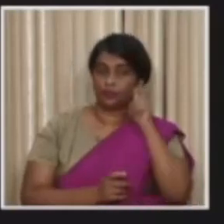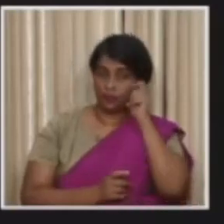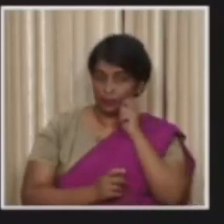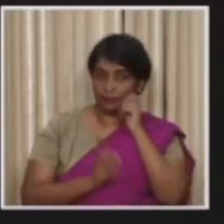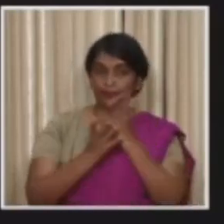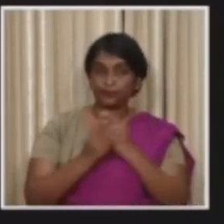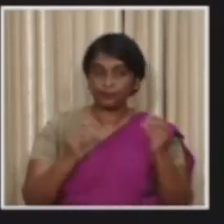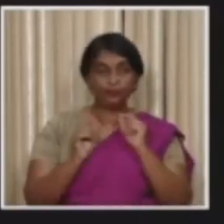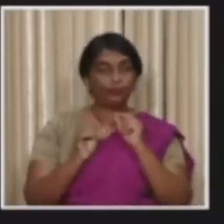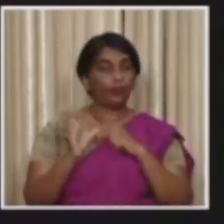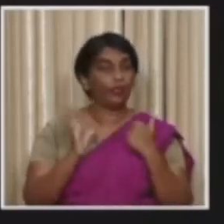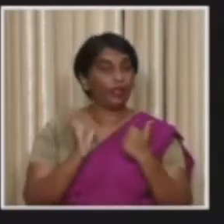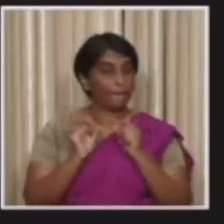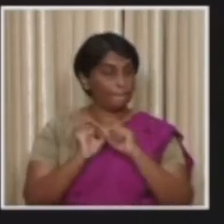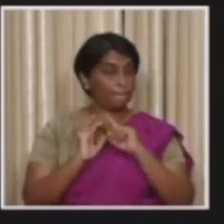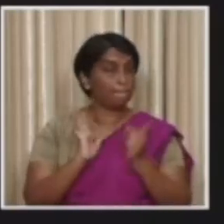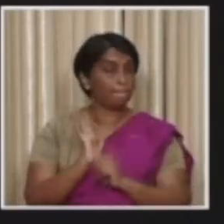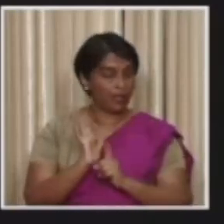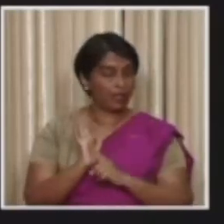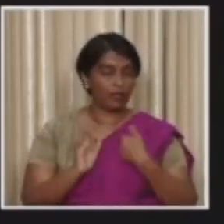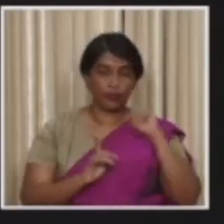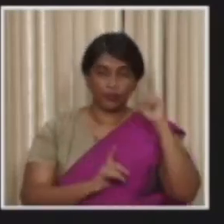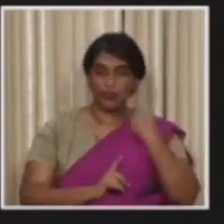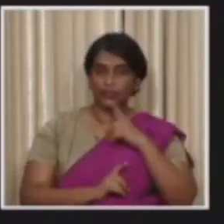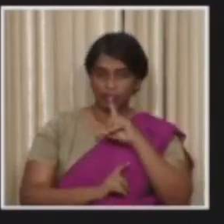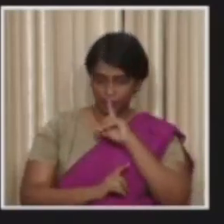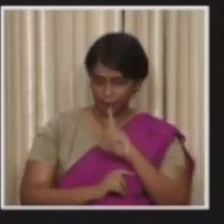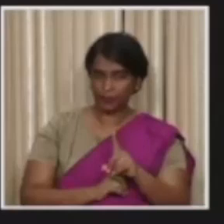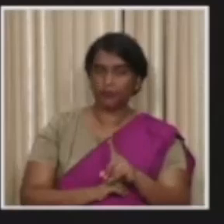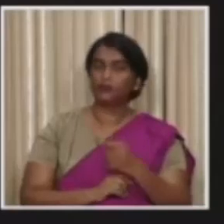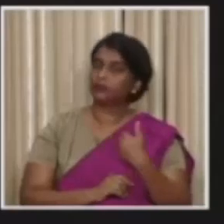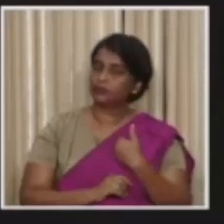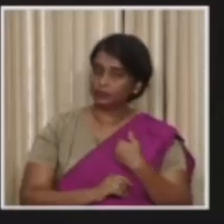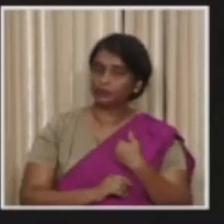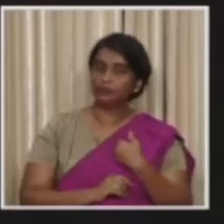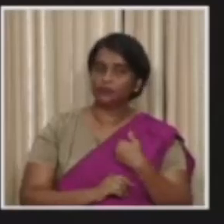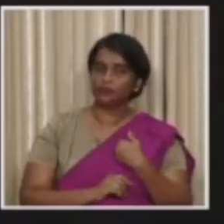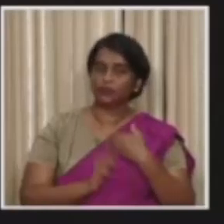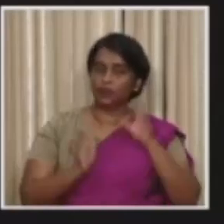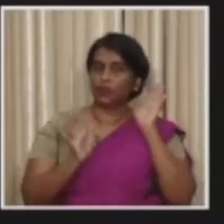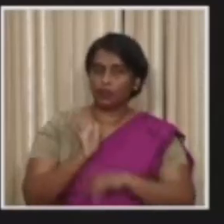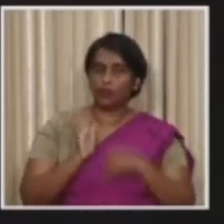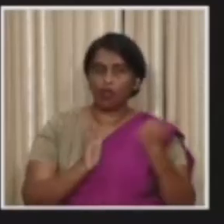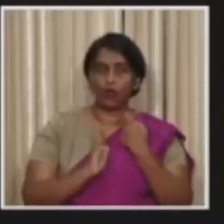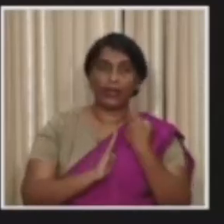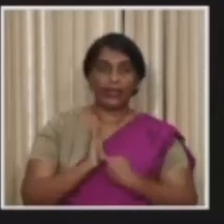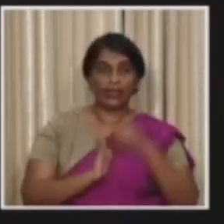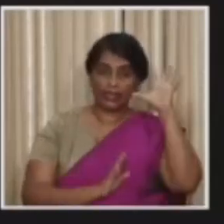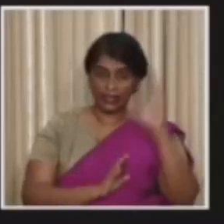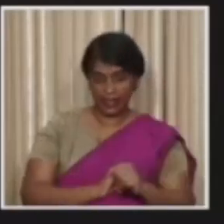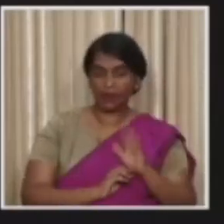ත්‍රස්තවාදී වැළැක්වීමේ පනත මුලින්ම අපි කිව්වා අපි මේක ඉවත් කරන්නට අලුත් නීතියක් ගේන්නම්